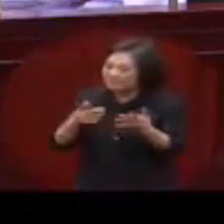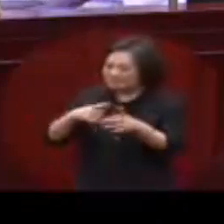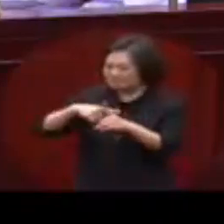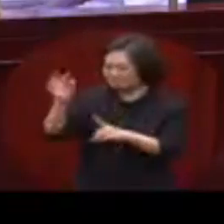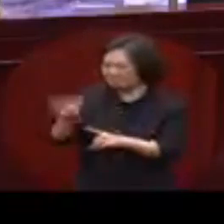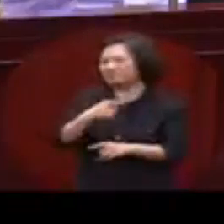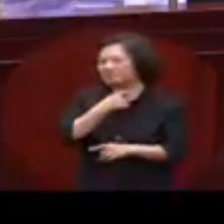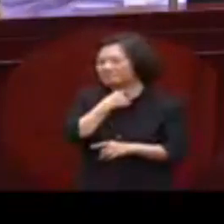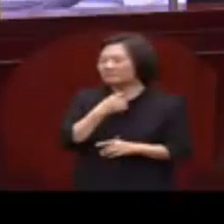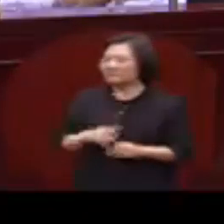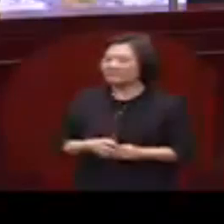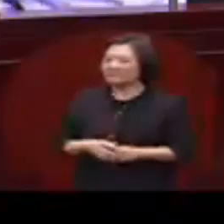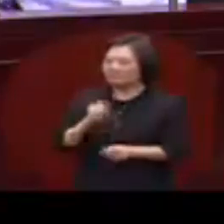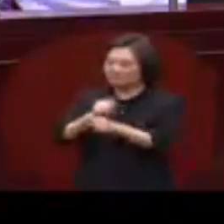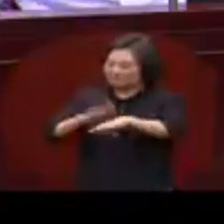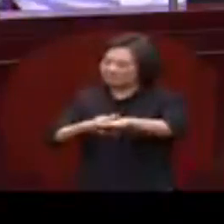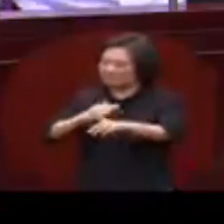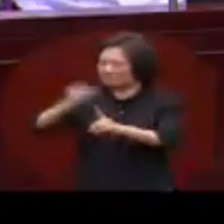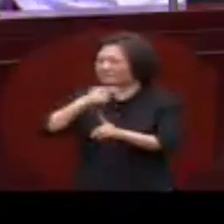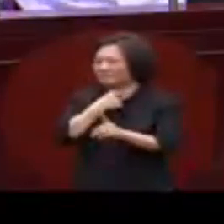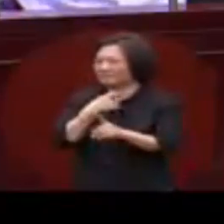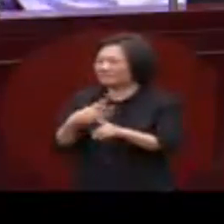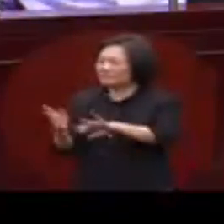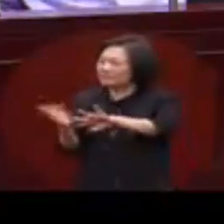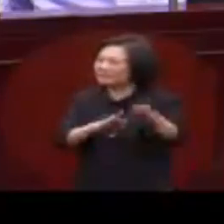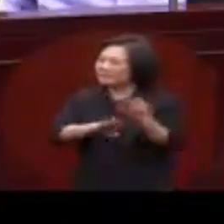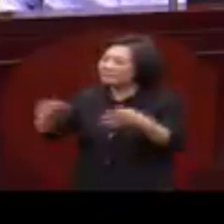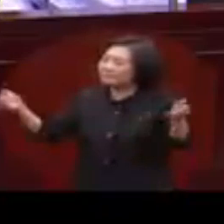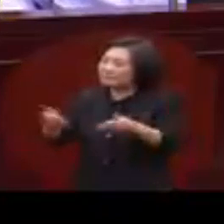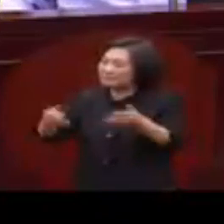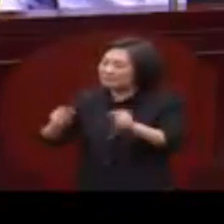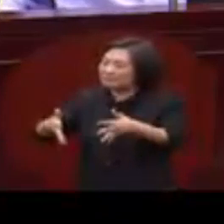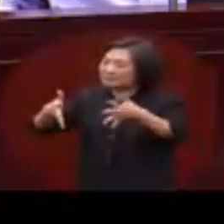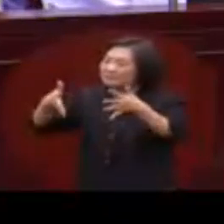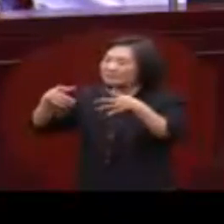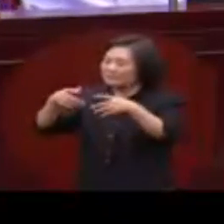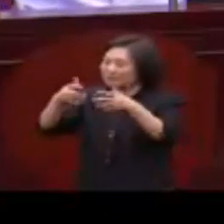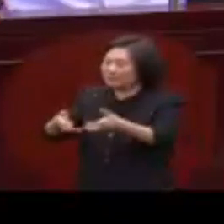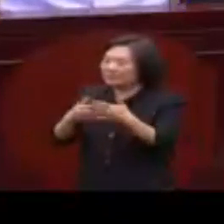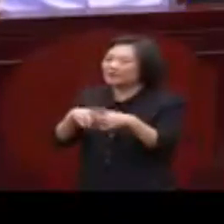那其他的这个什么重大开发案哦。我们到